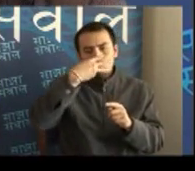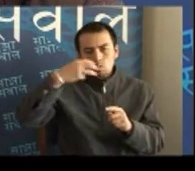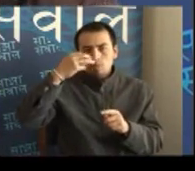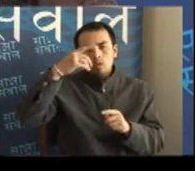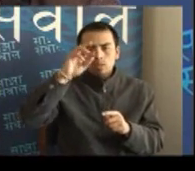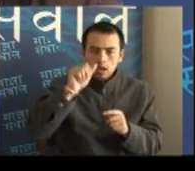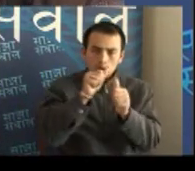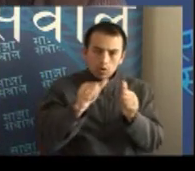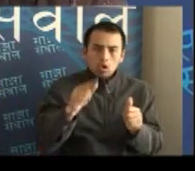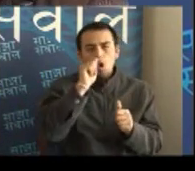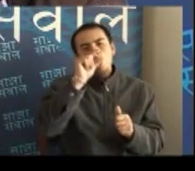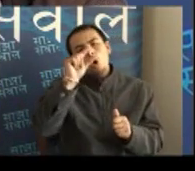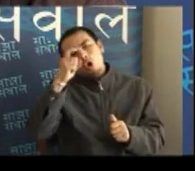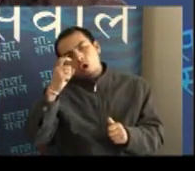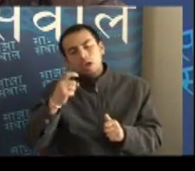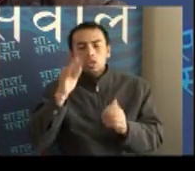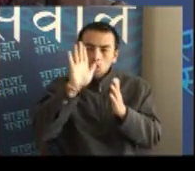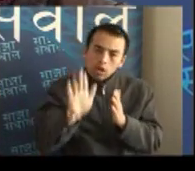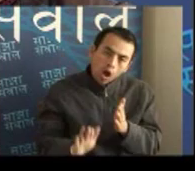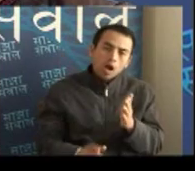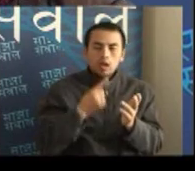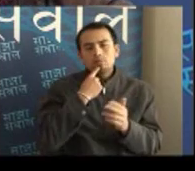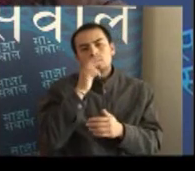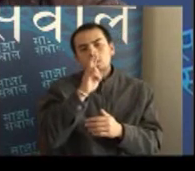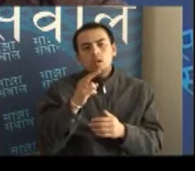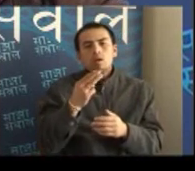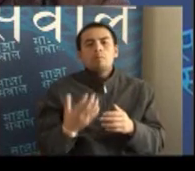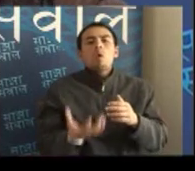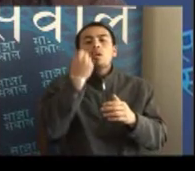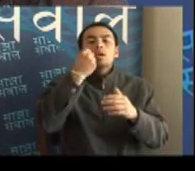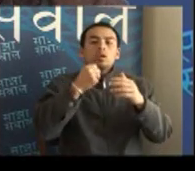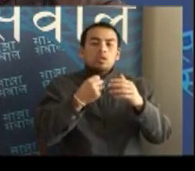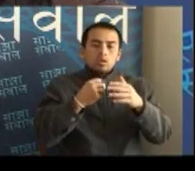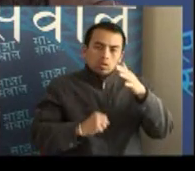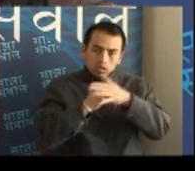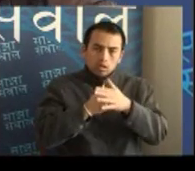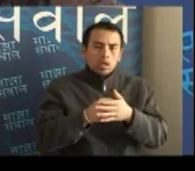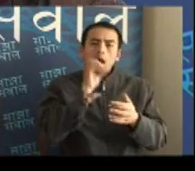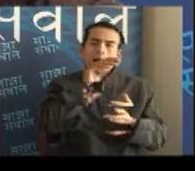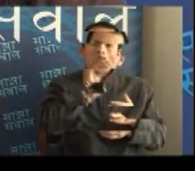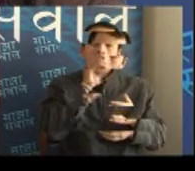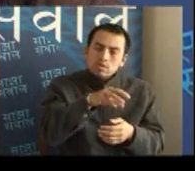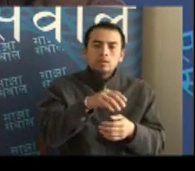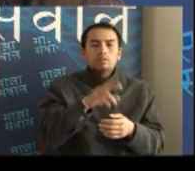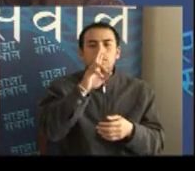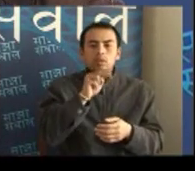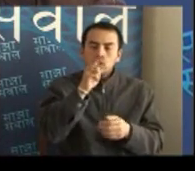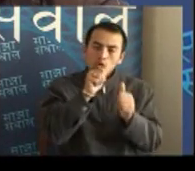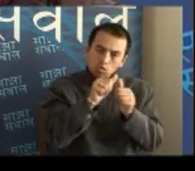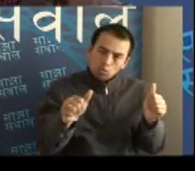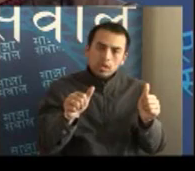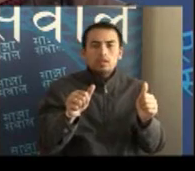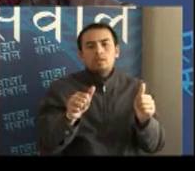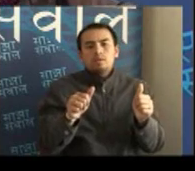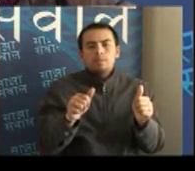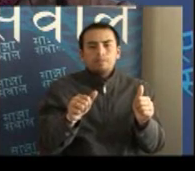रूपमा त्यहाँनिर क ख ग यस्तोमा हाम्रो छ त त्यहाँ संविधानमा मौलिक हकमा भनेर हामीले चाहिँ जबसम्म आवाज त्यहाँनिर त्यसै आधारमा पो